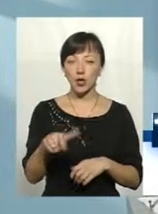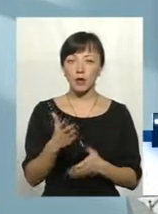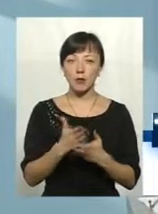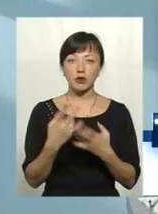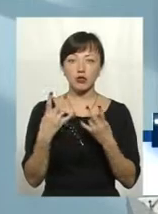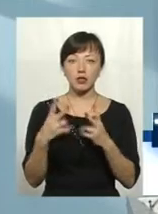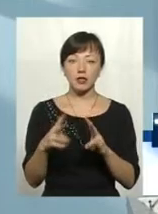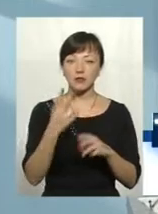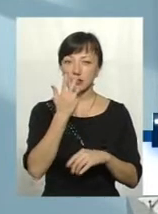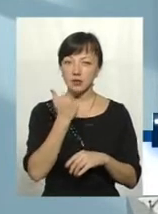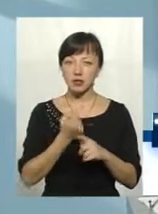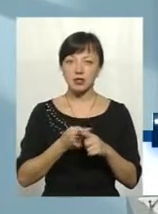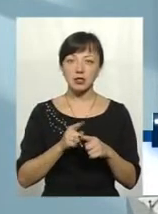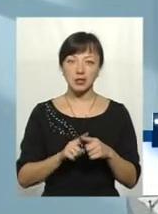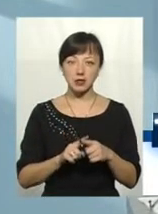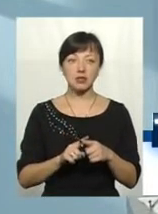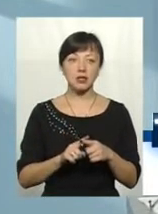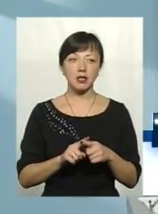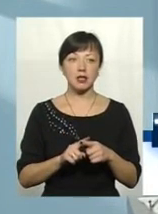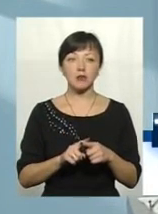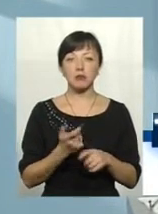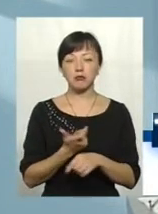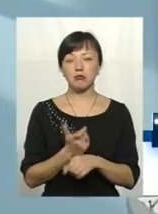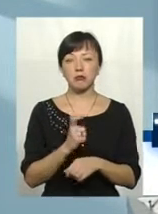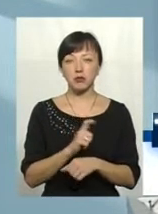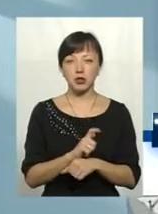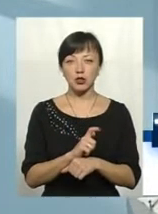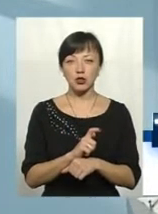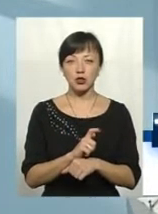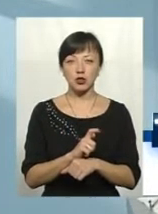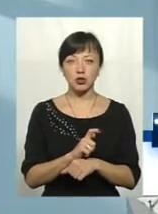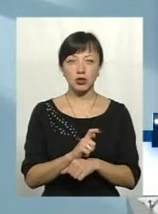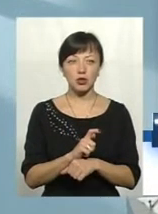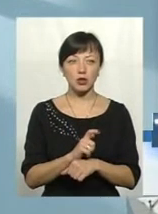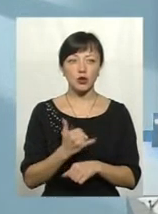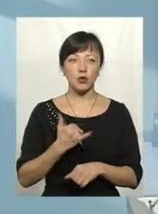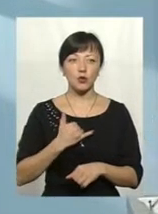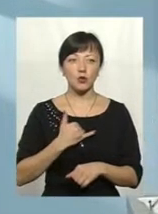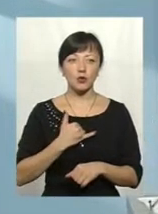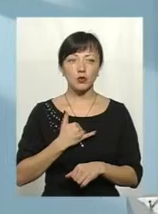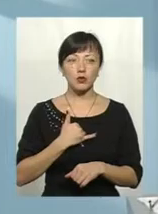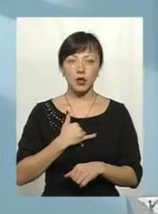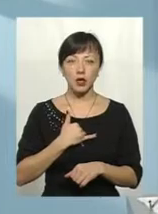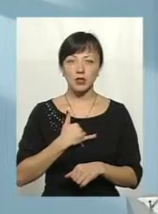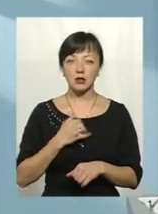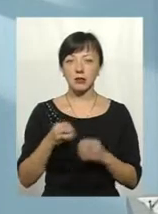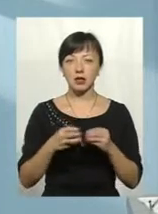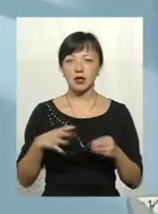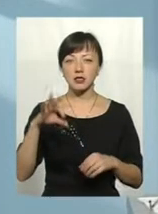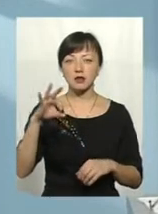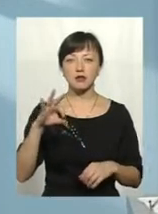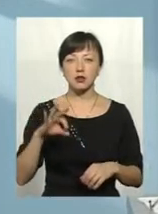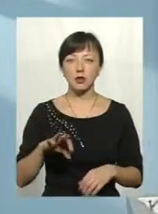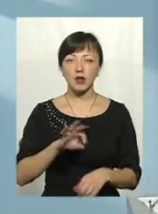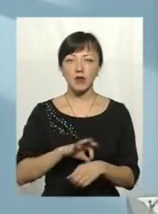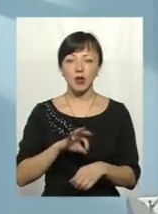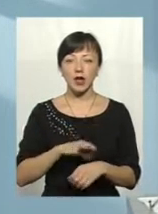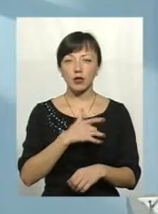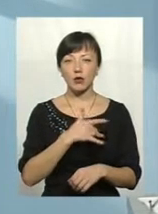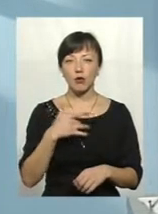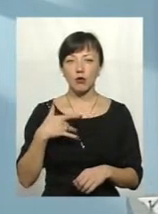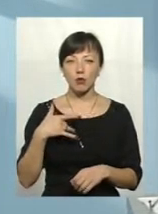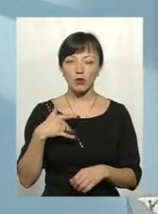шкідливі звички, серед них, я говорила, більше. Ось, наприклад, в нас по області, по Україні, у нас 15% хворіє на